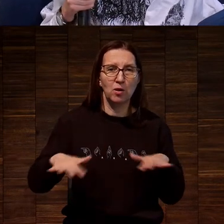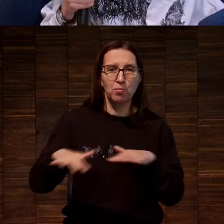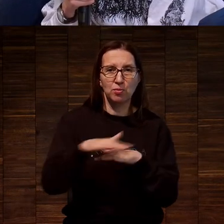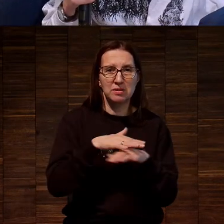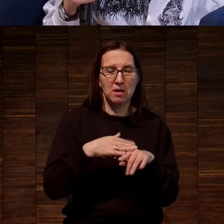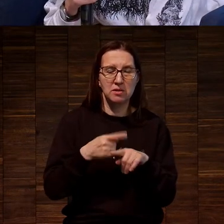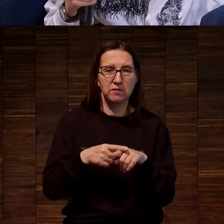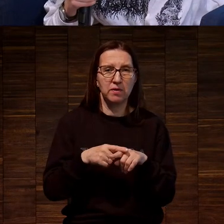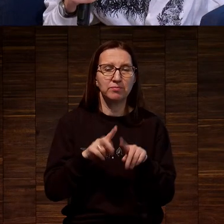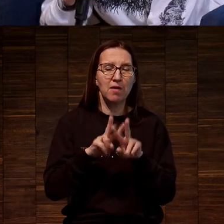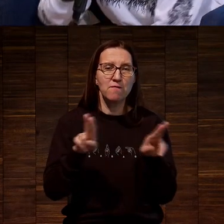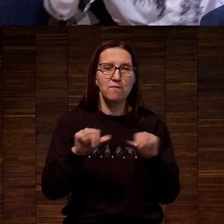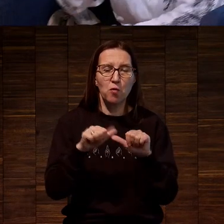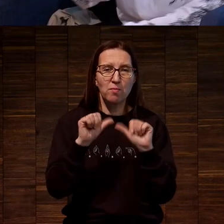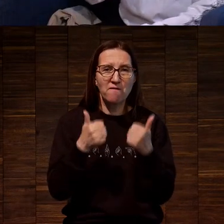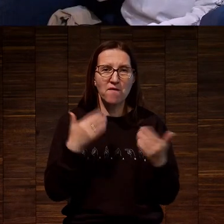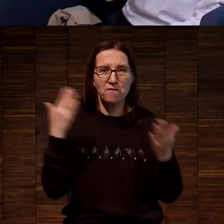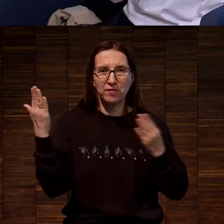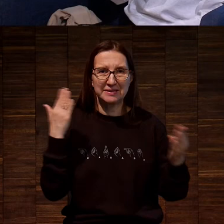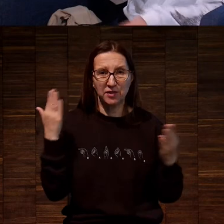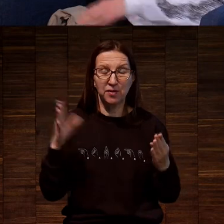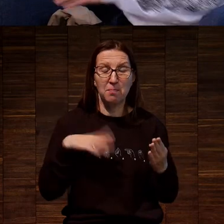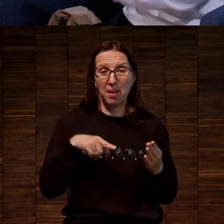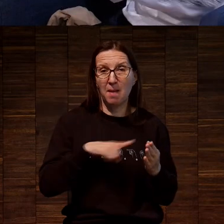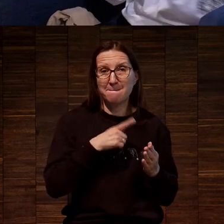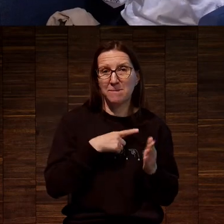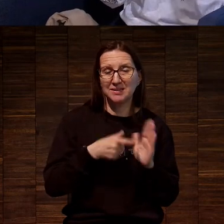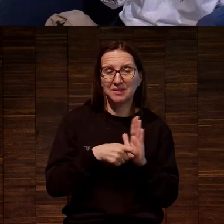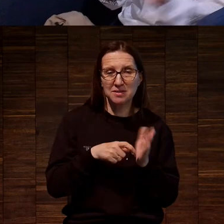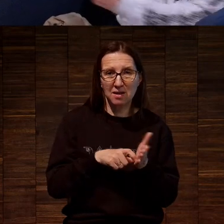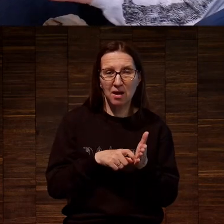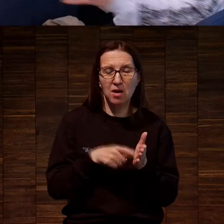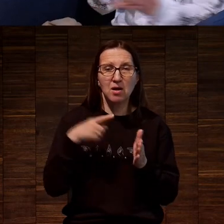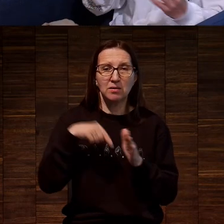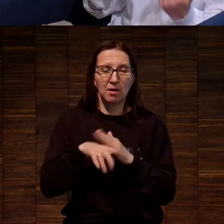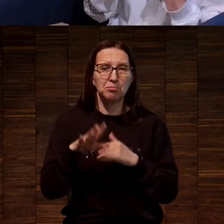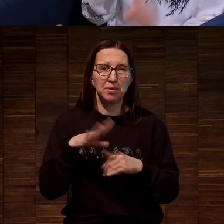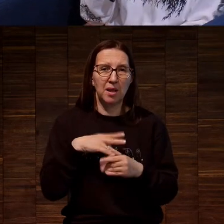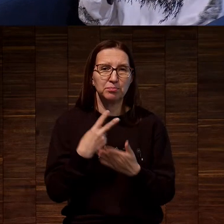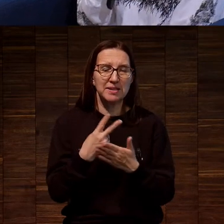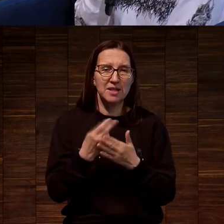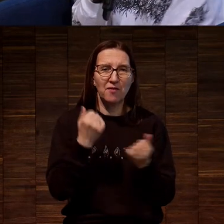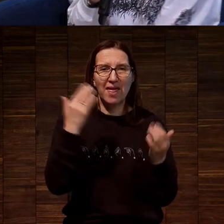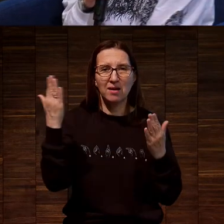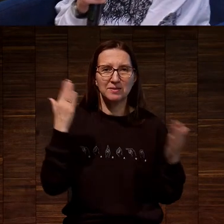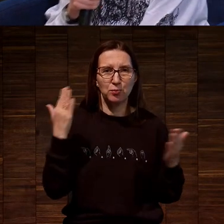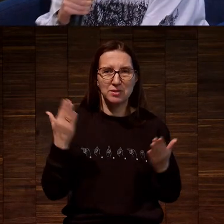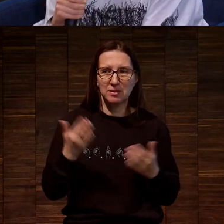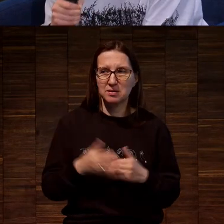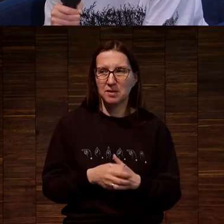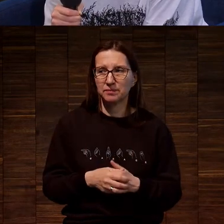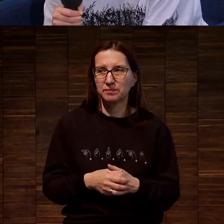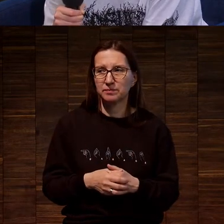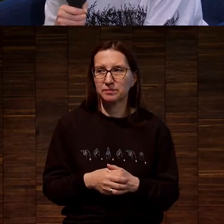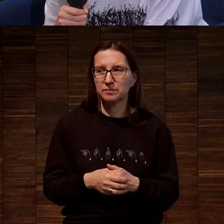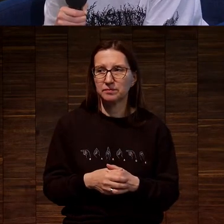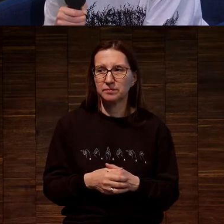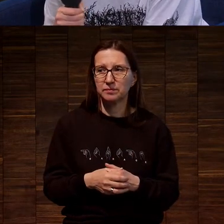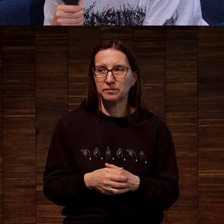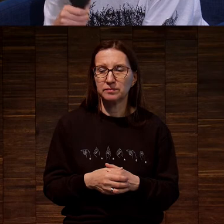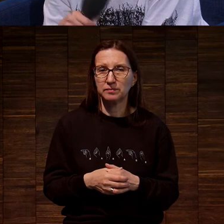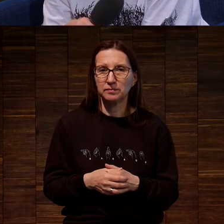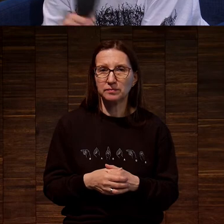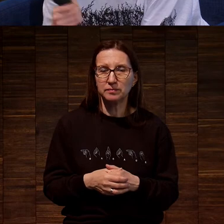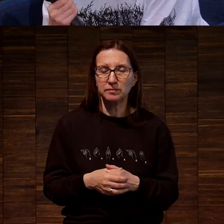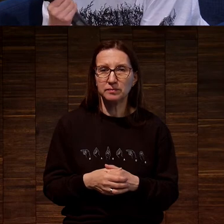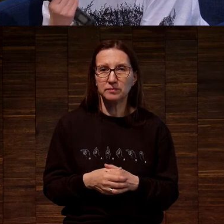в виде выставки. То есть, была мастерская, это, там была представлена экспозиция внутри мастерской.